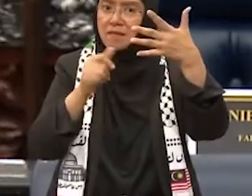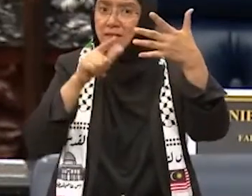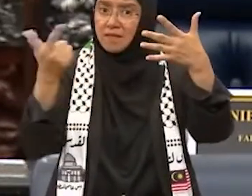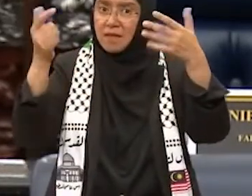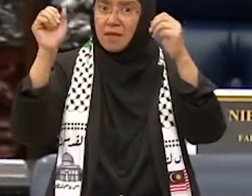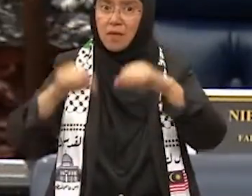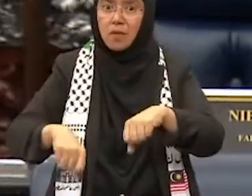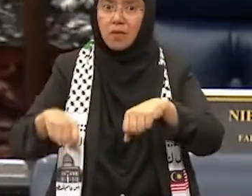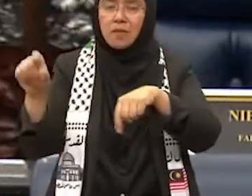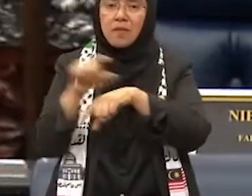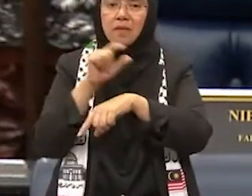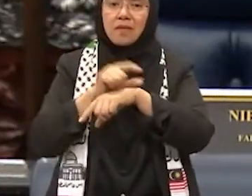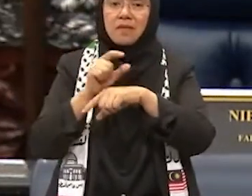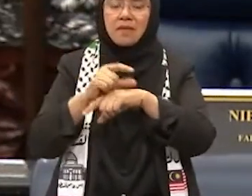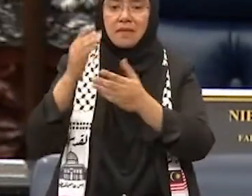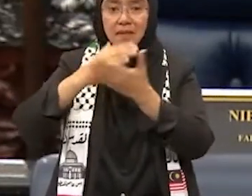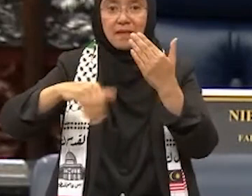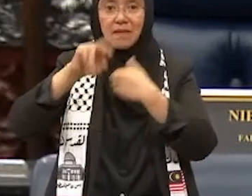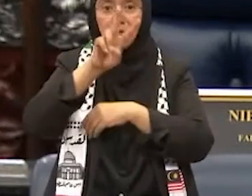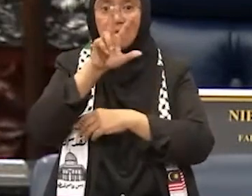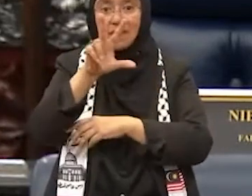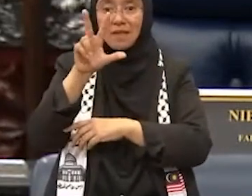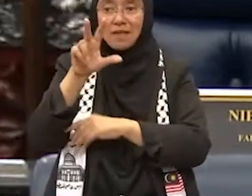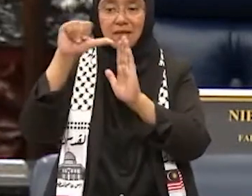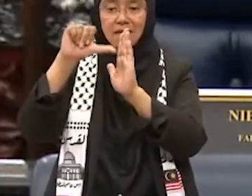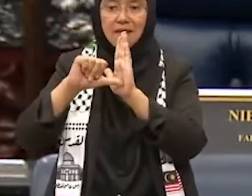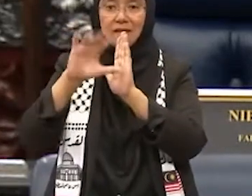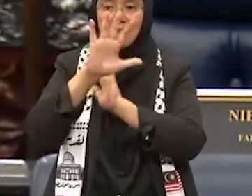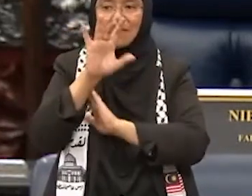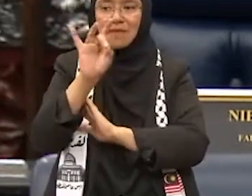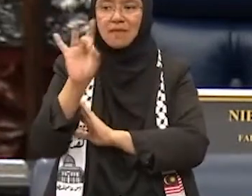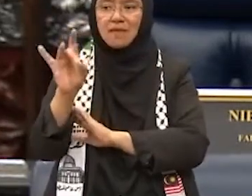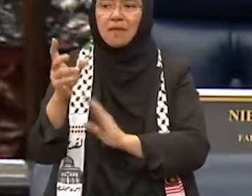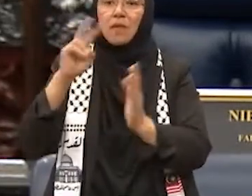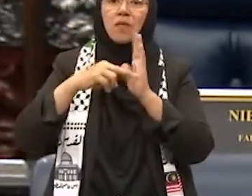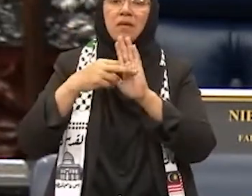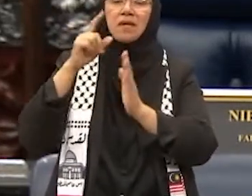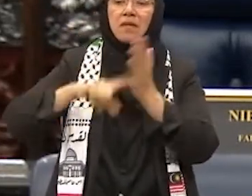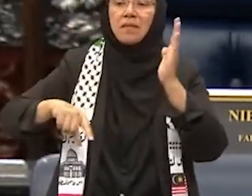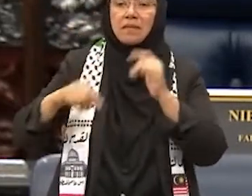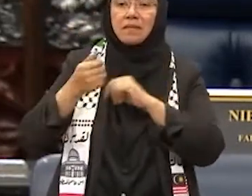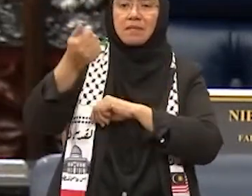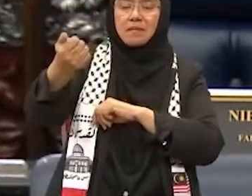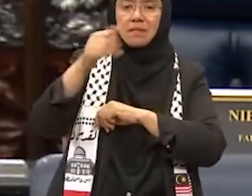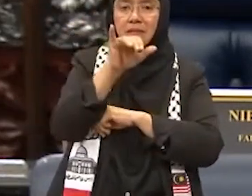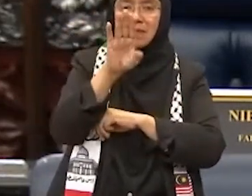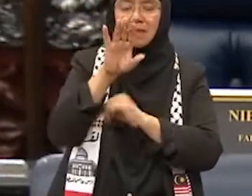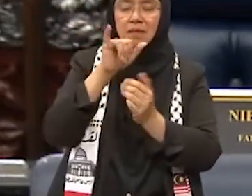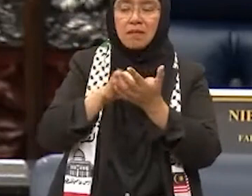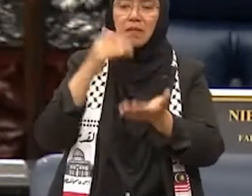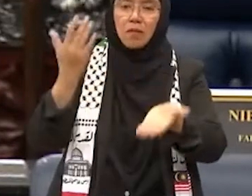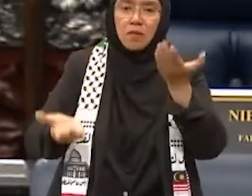233 akta 588 Jadi mungkin yang dimaksudkan oleh yang berhormat itu mungkin pihak mcmc ada menerima